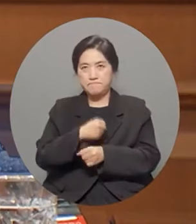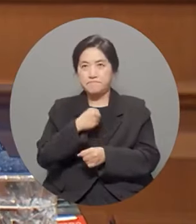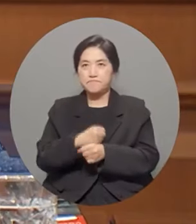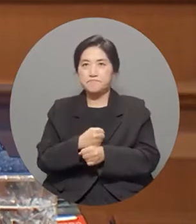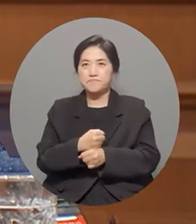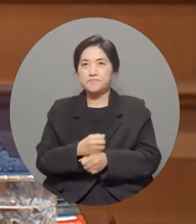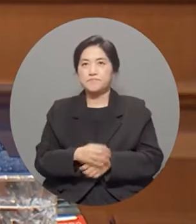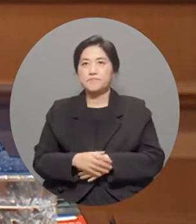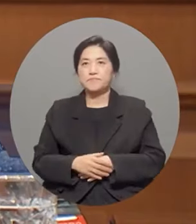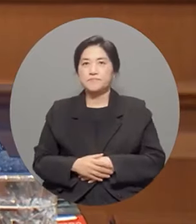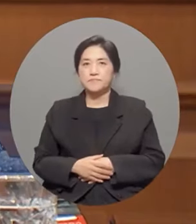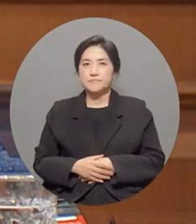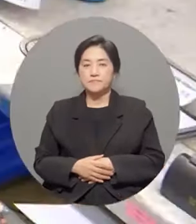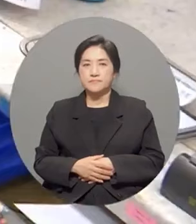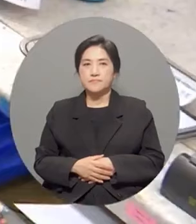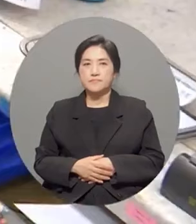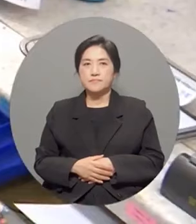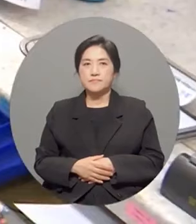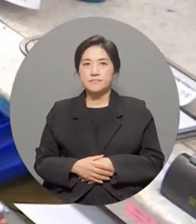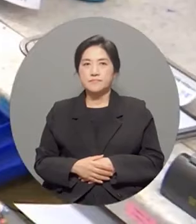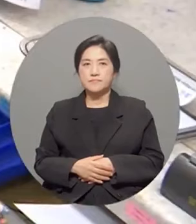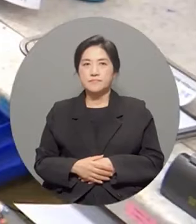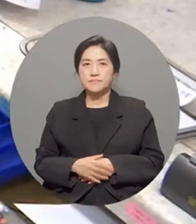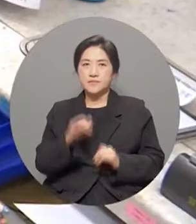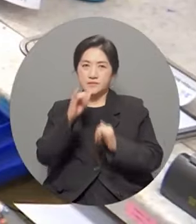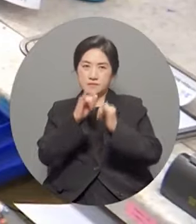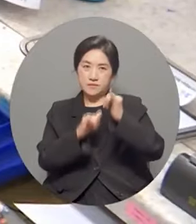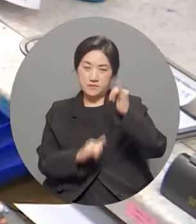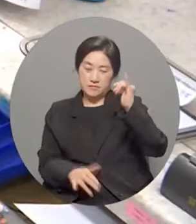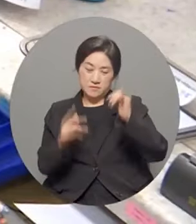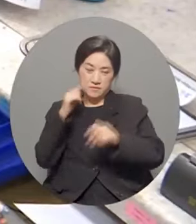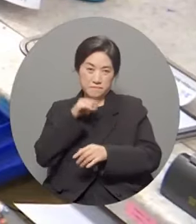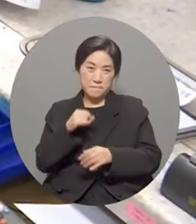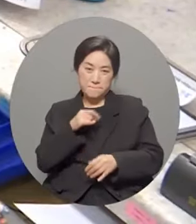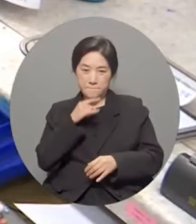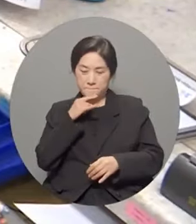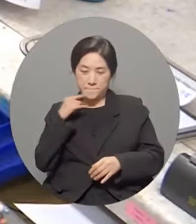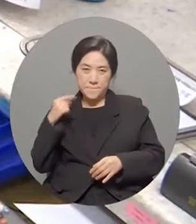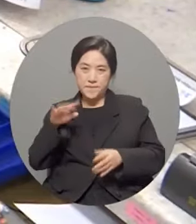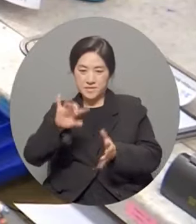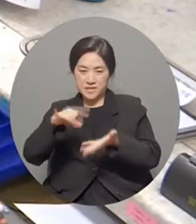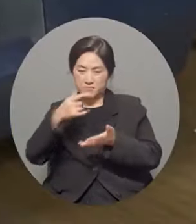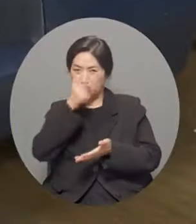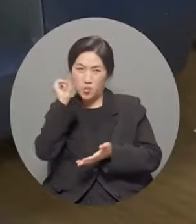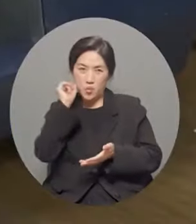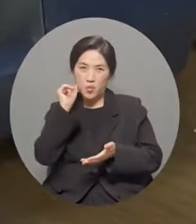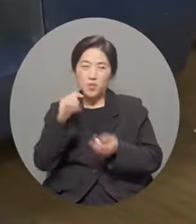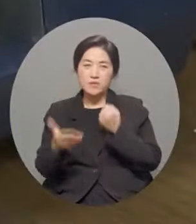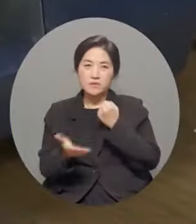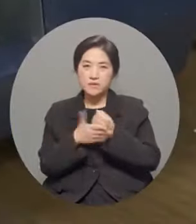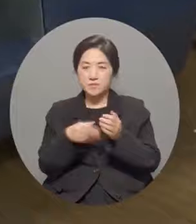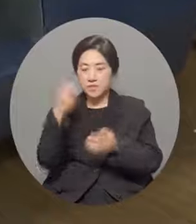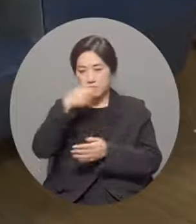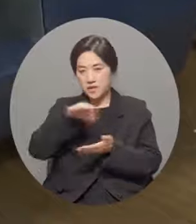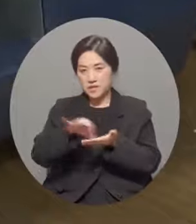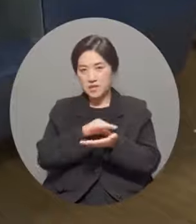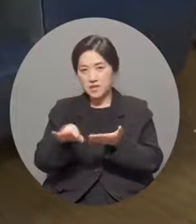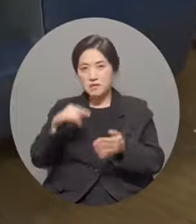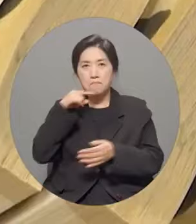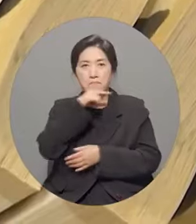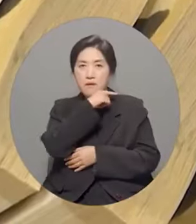엄격하게 관리해 왔습니다 역대급 세수 결선으로 정부의 재정 상태를 보여주는 관리 제정 수지